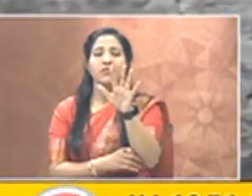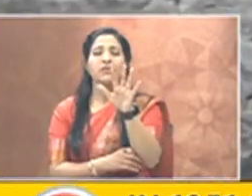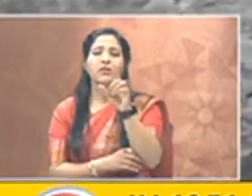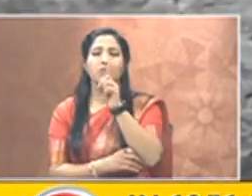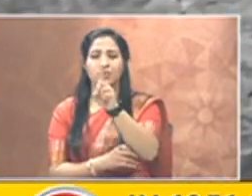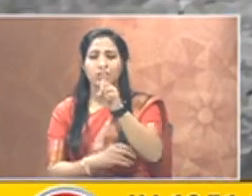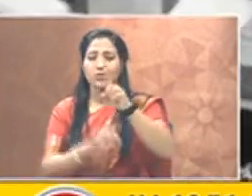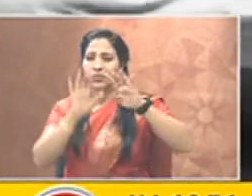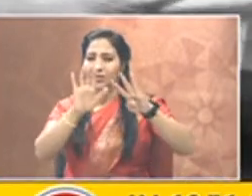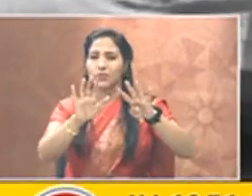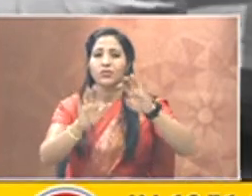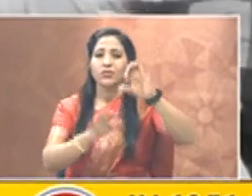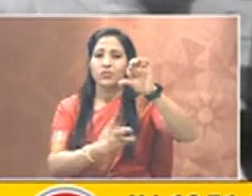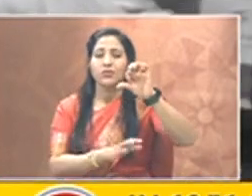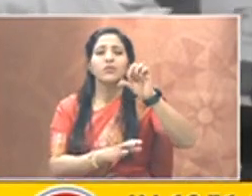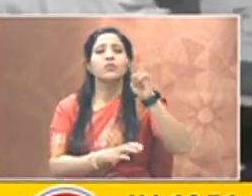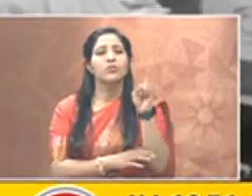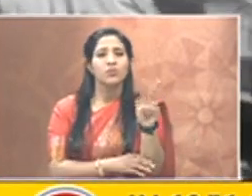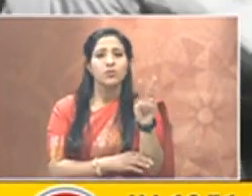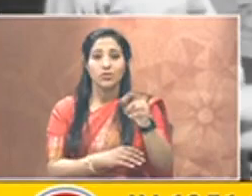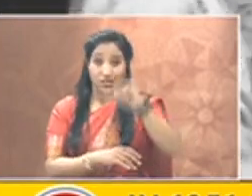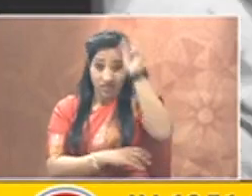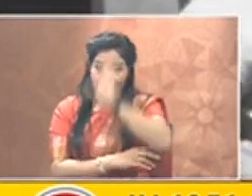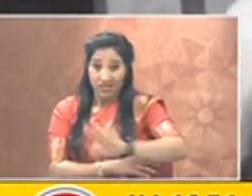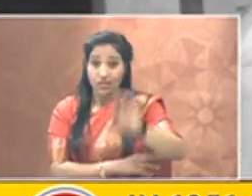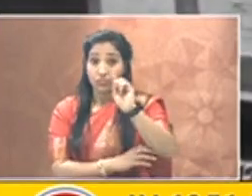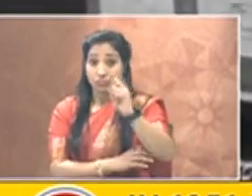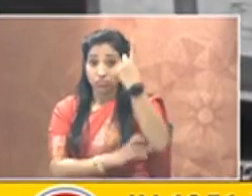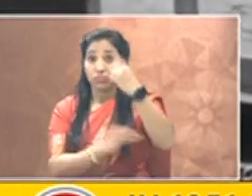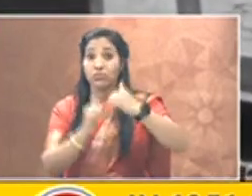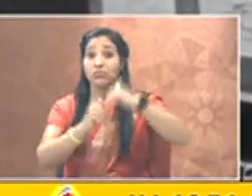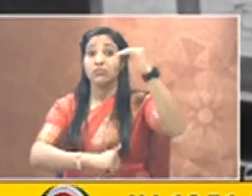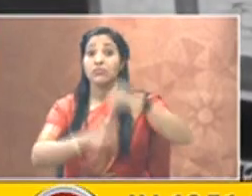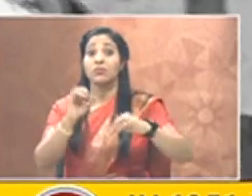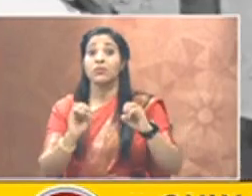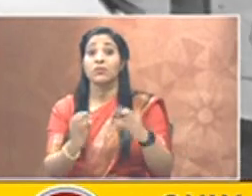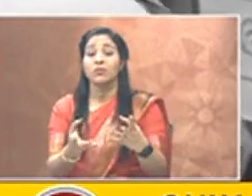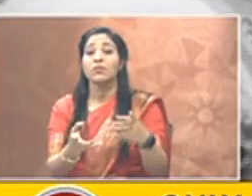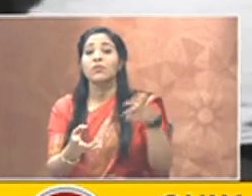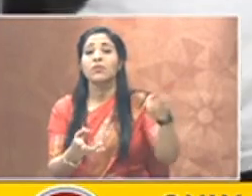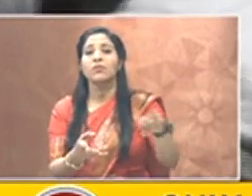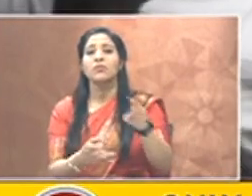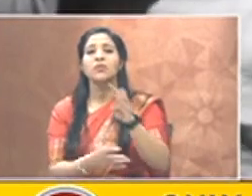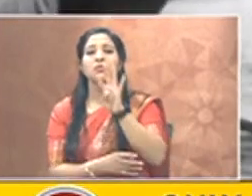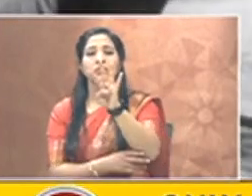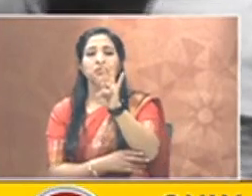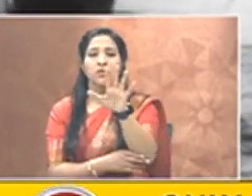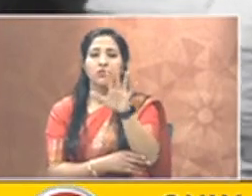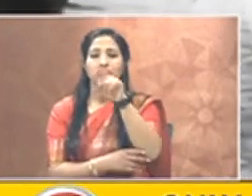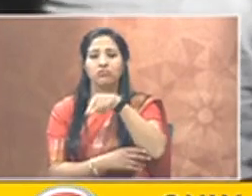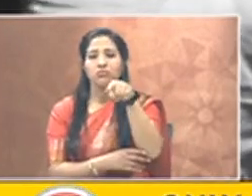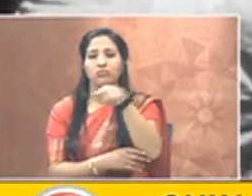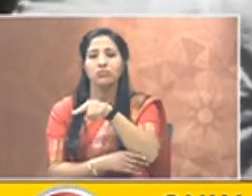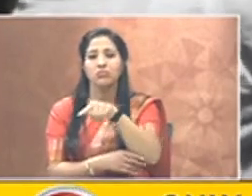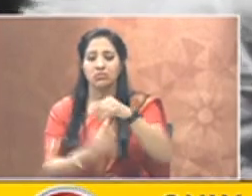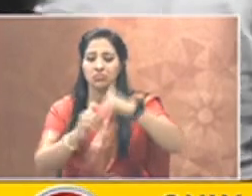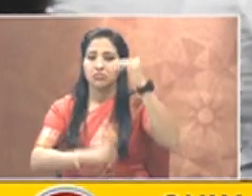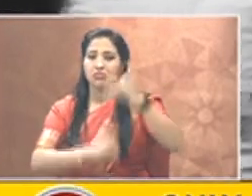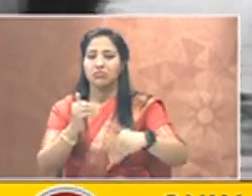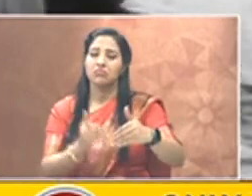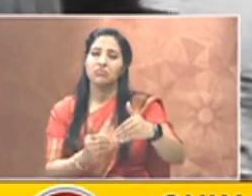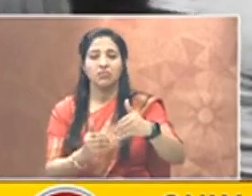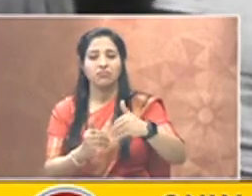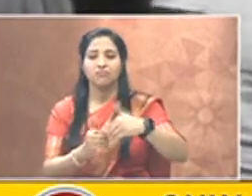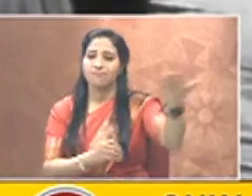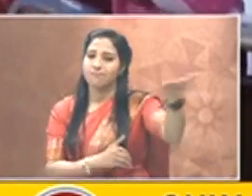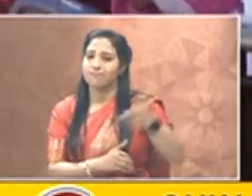1951-52 में जब देश में पहली बार चुनाव हुए थे तो लगभग 45% वोटर्स ने ही वोट